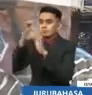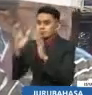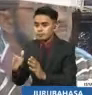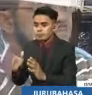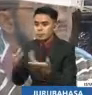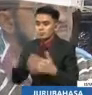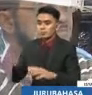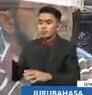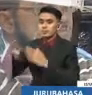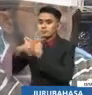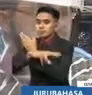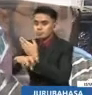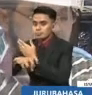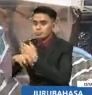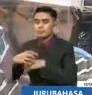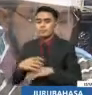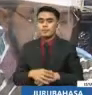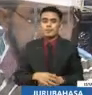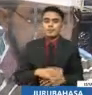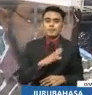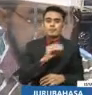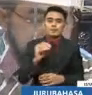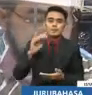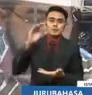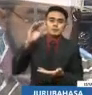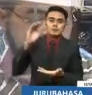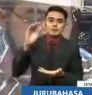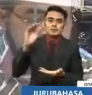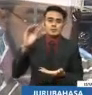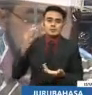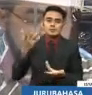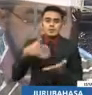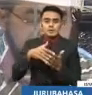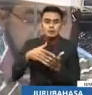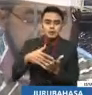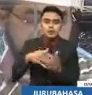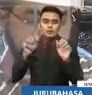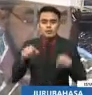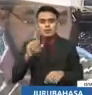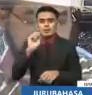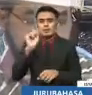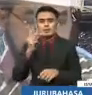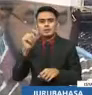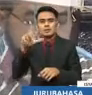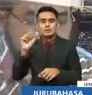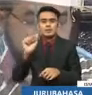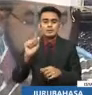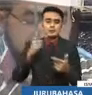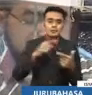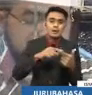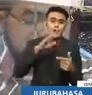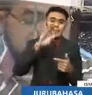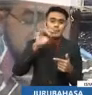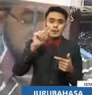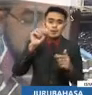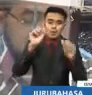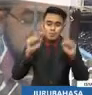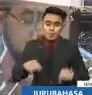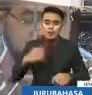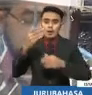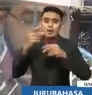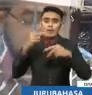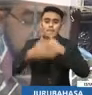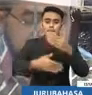hacking yang ketiganya ada kekurangan dari segi boleh skala Bitcoin atau Bitcoin hanya mampu